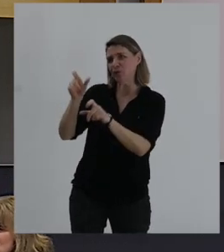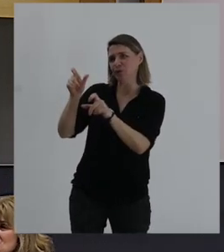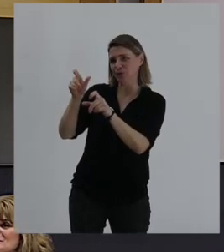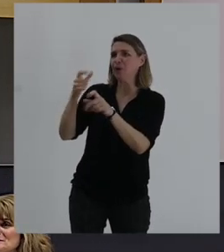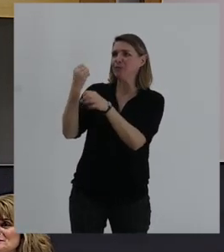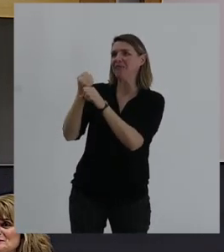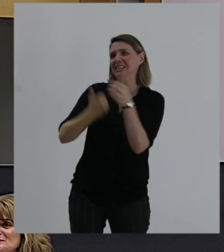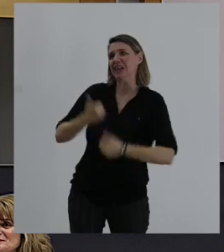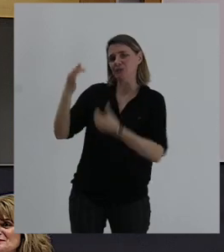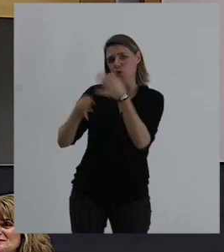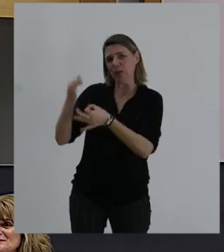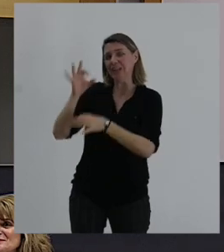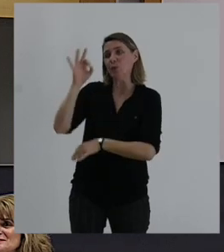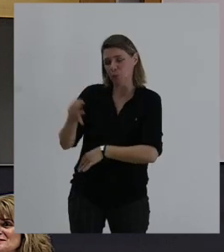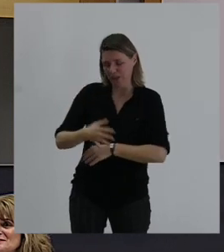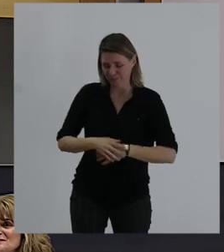juridique